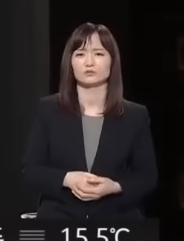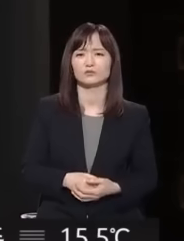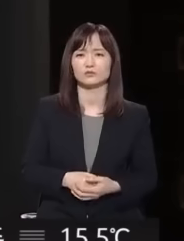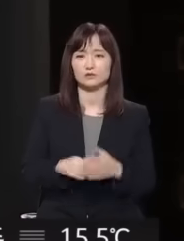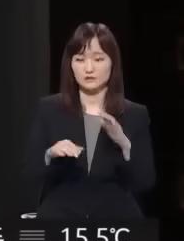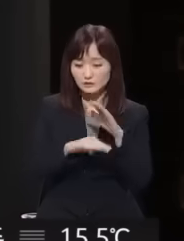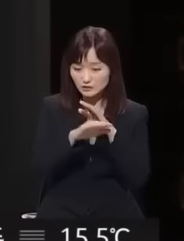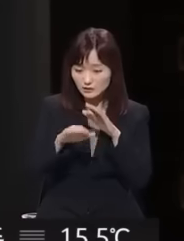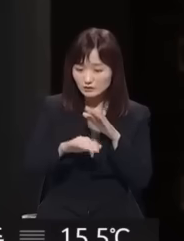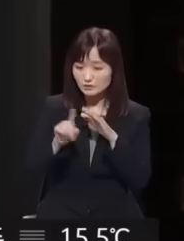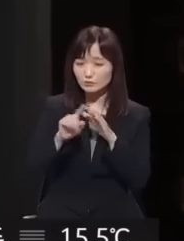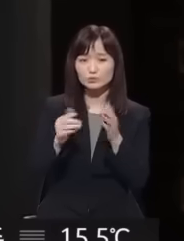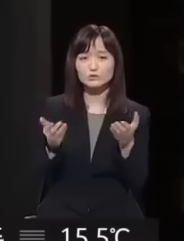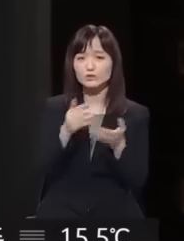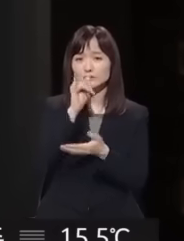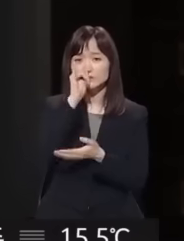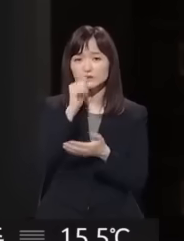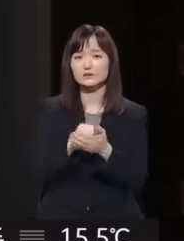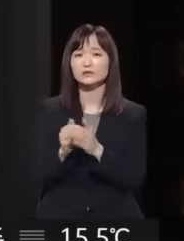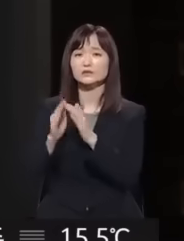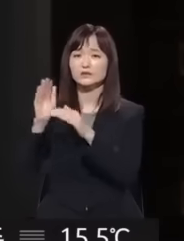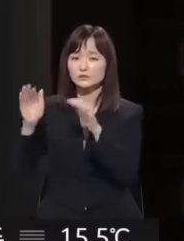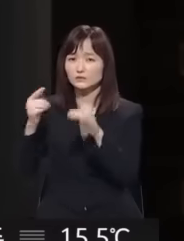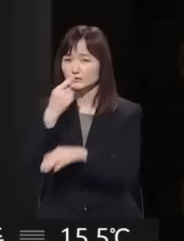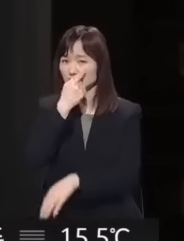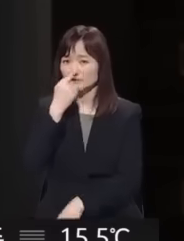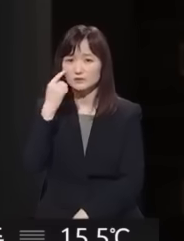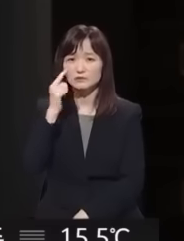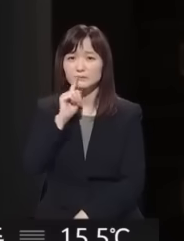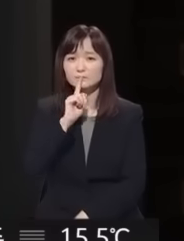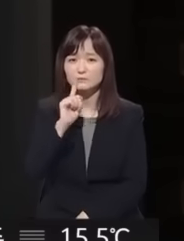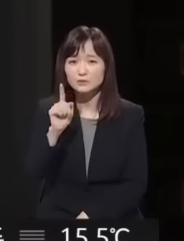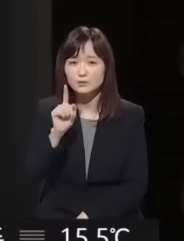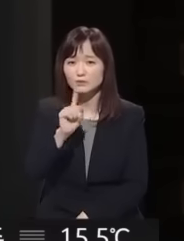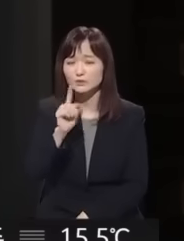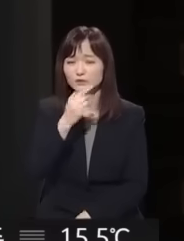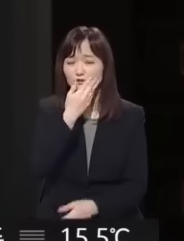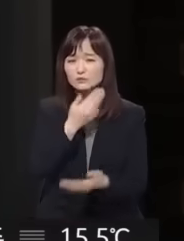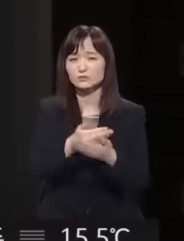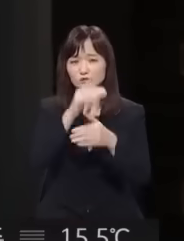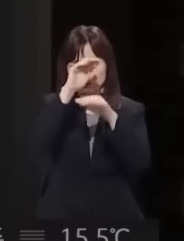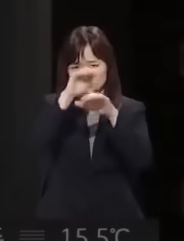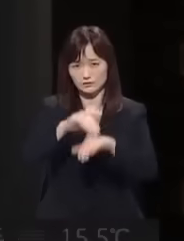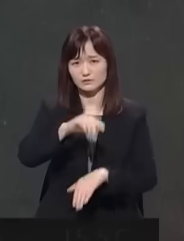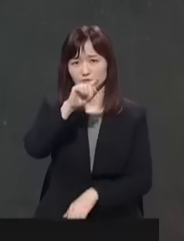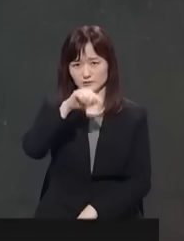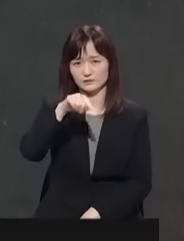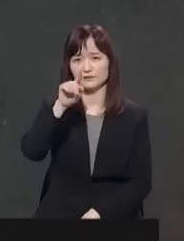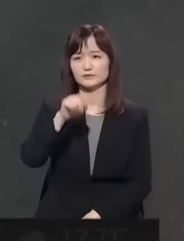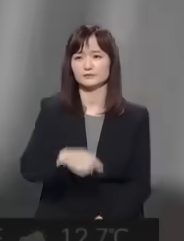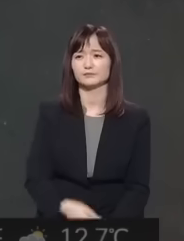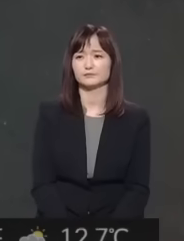가정에 무슨 일이 있었는지 이웃들의 증언 체크 포인트 짚어보자